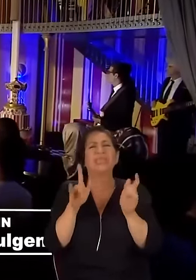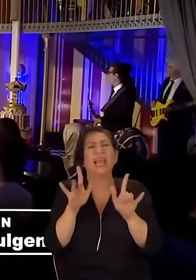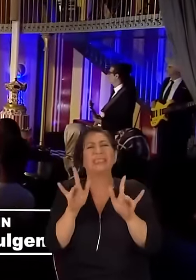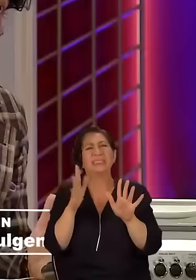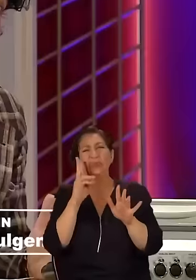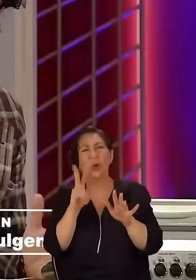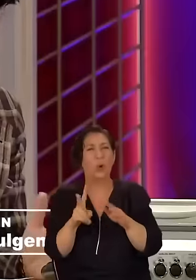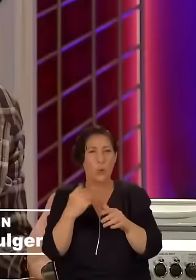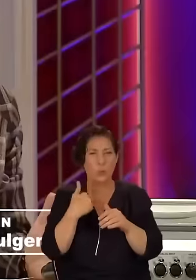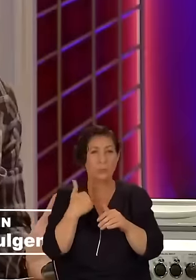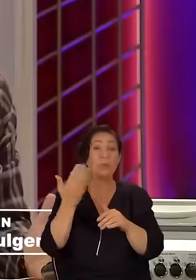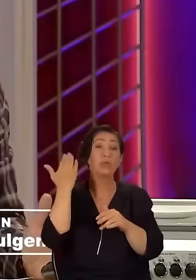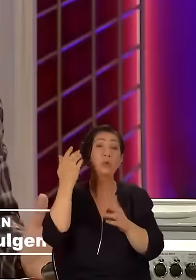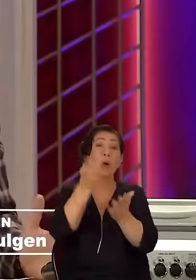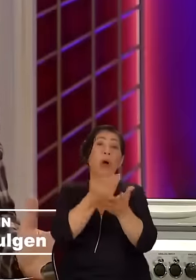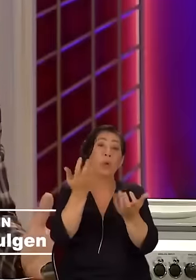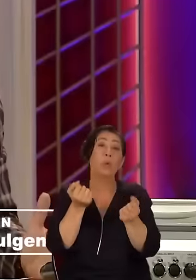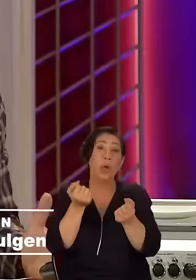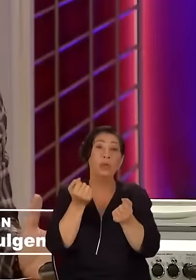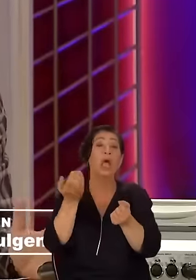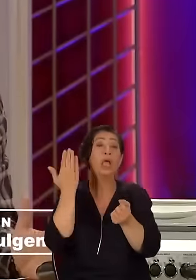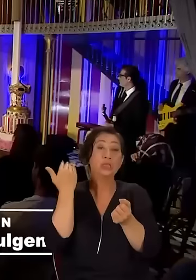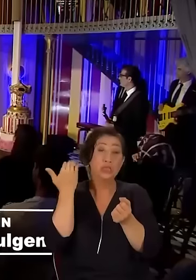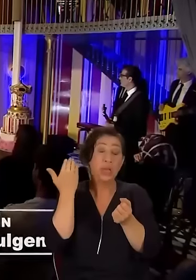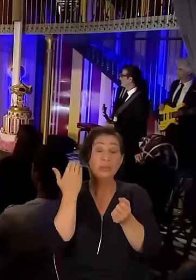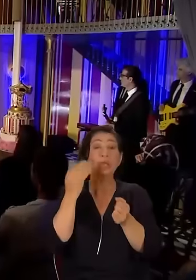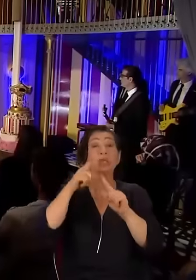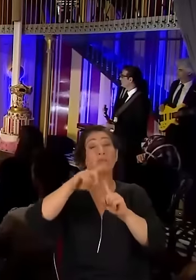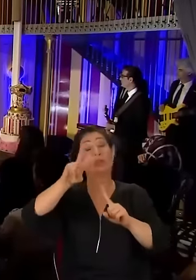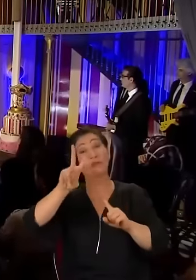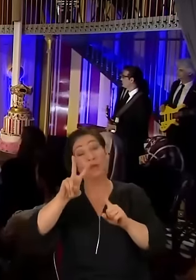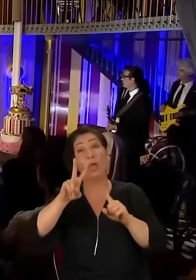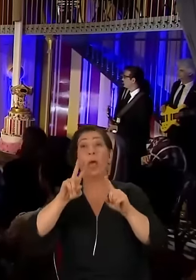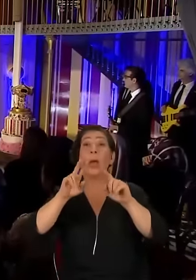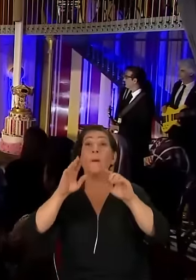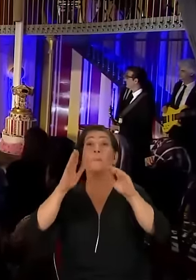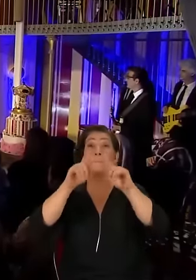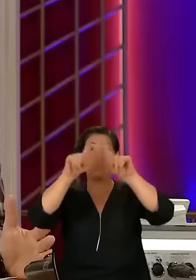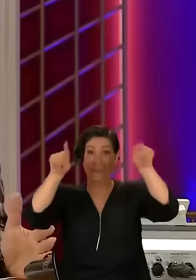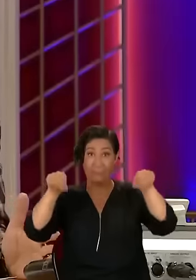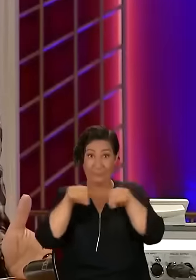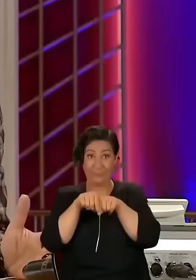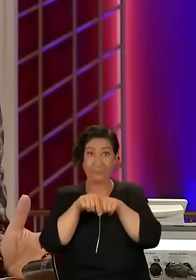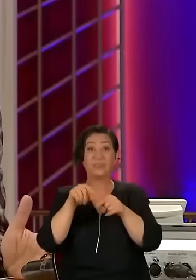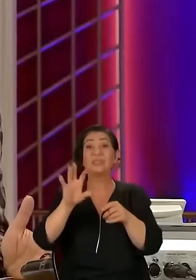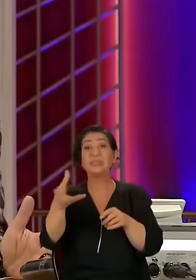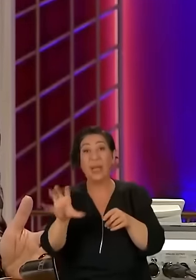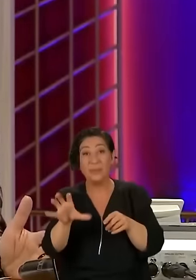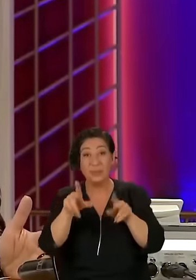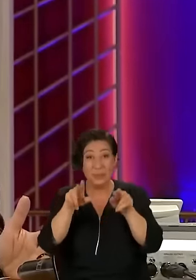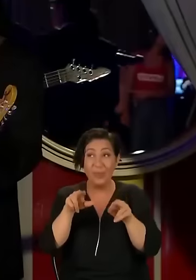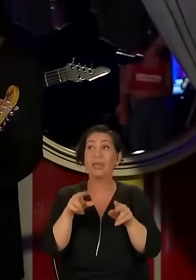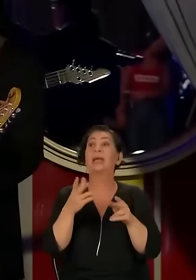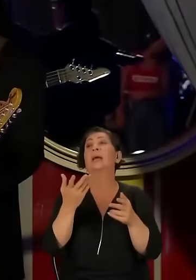ettiklerini görüyorum. Eskiden alıyorlardı. Eskiden televizyon mobilyası da çamaşır makinesi